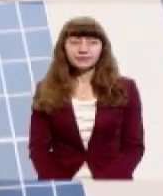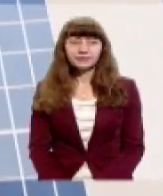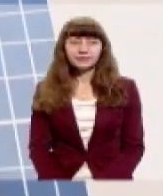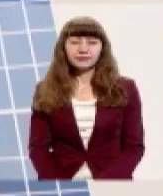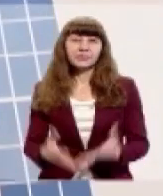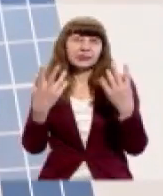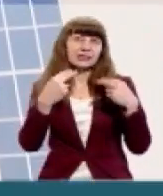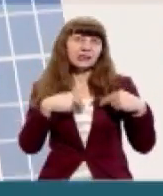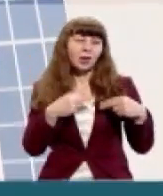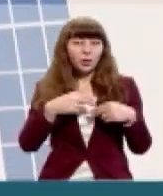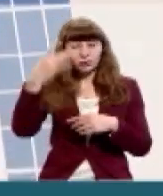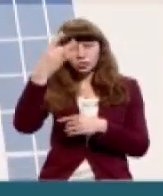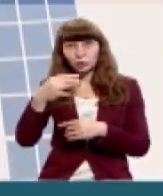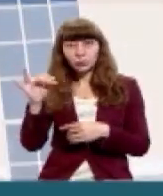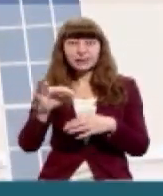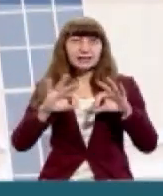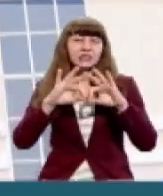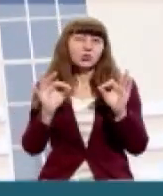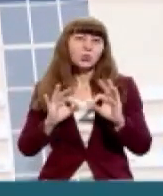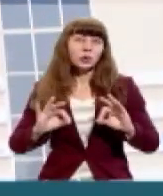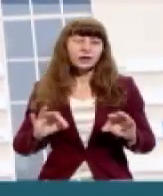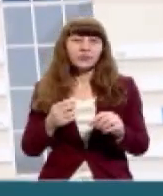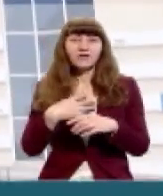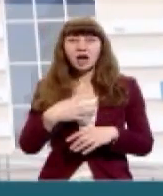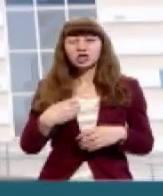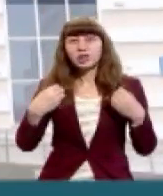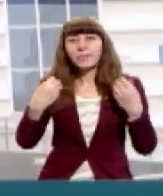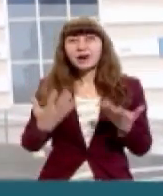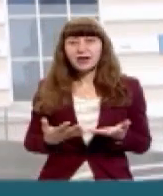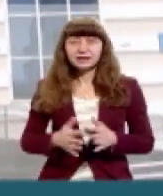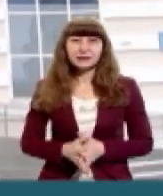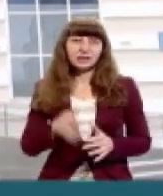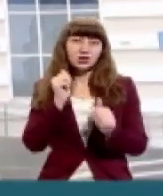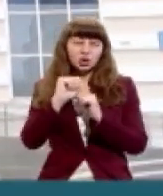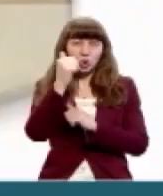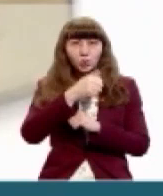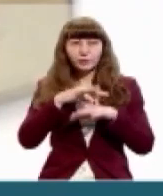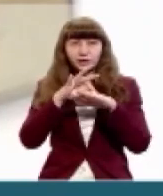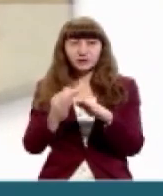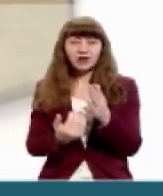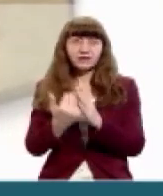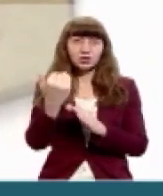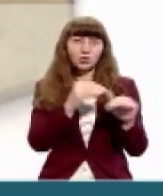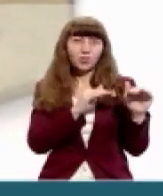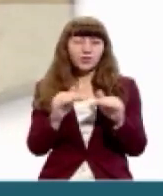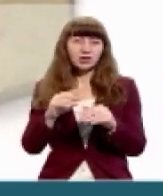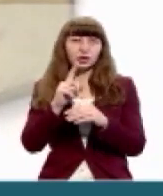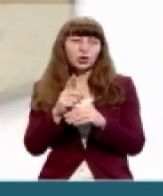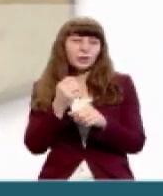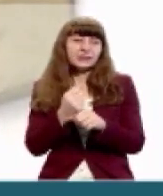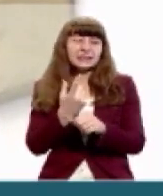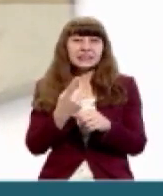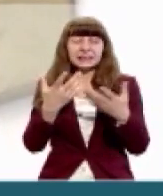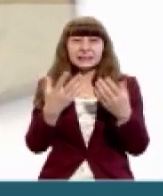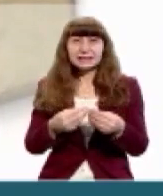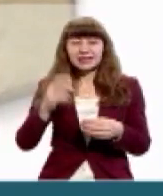Мәдениет және өнер қызметкерлері күні сахна саңлақтары үшін ерекше мереке. Ол жыл сайын өнерде жоғары деңгейде атап өтіледі.